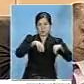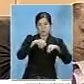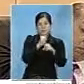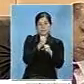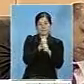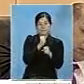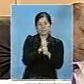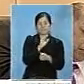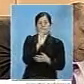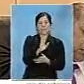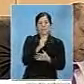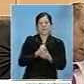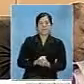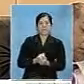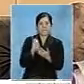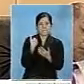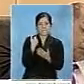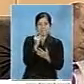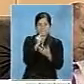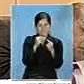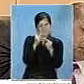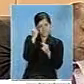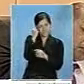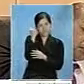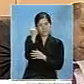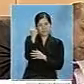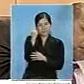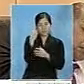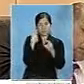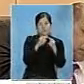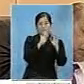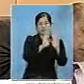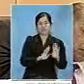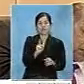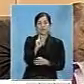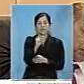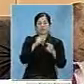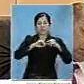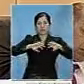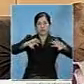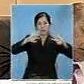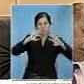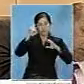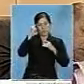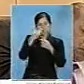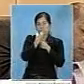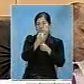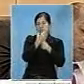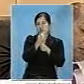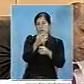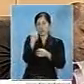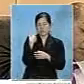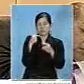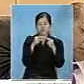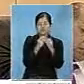ๆนั้นท่านอาจจะมีความเข้าใจไปว่ารัฐบาลนี้ไม่ได้สนใจแนวคิดที่ดูแลพี่น้องประชา